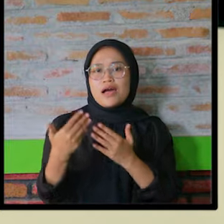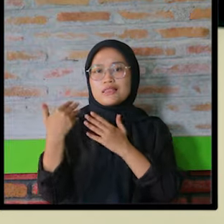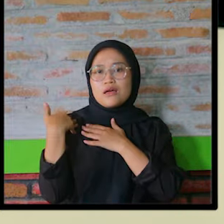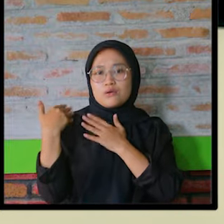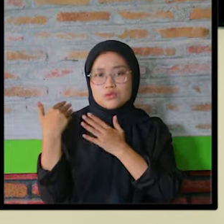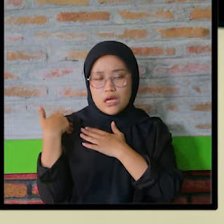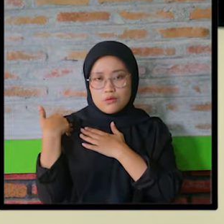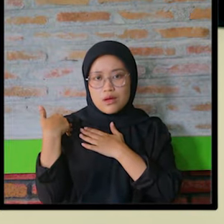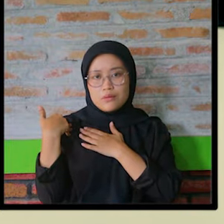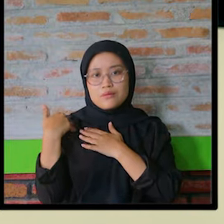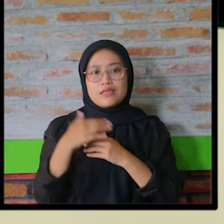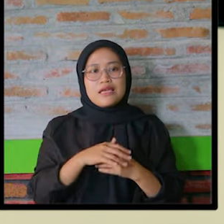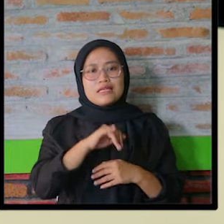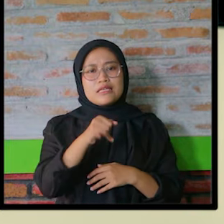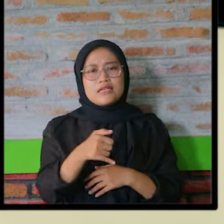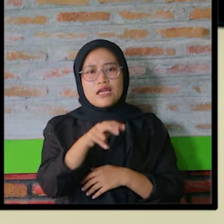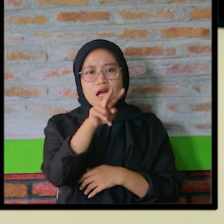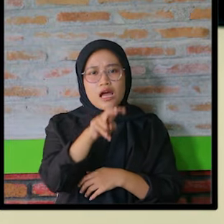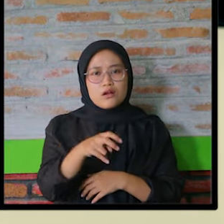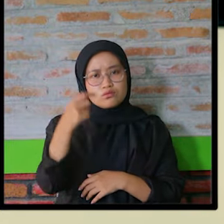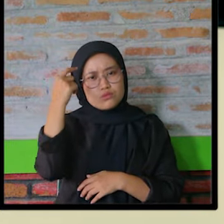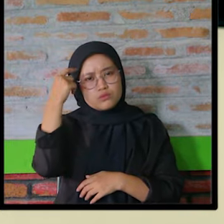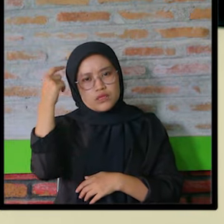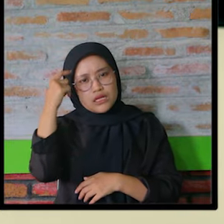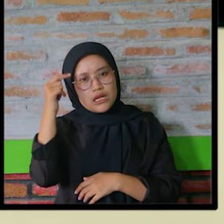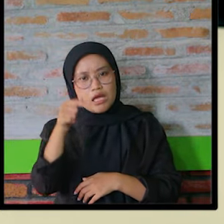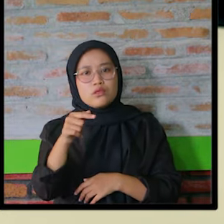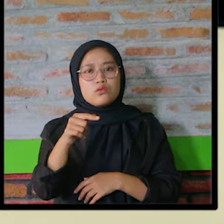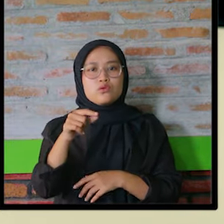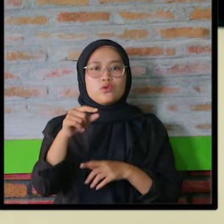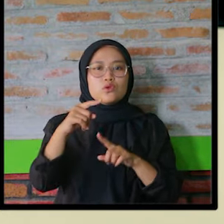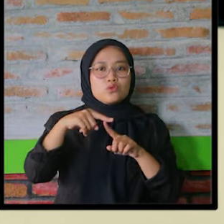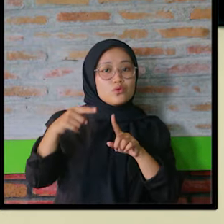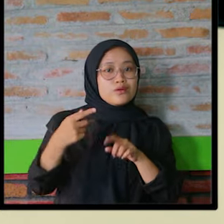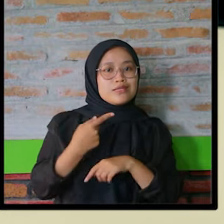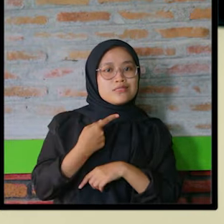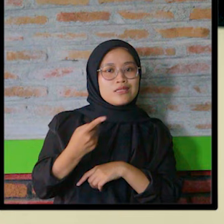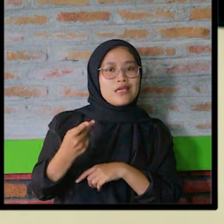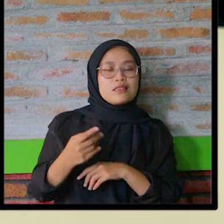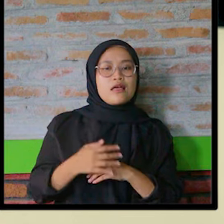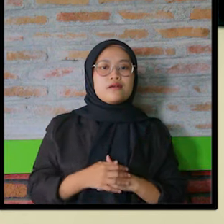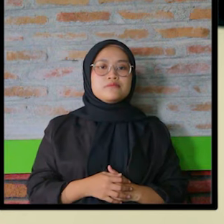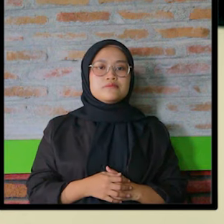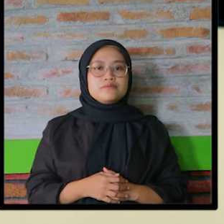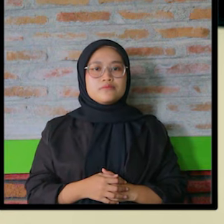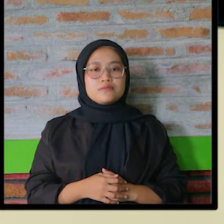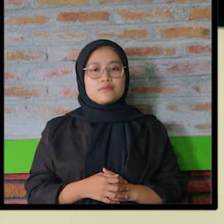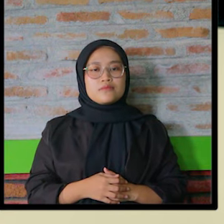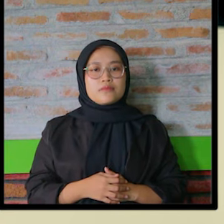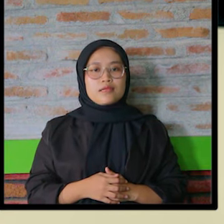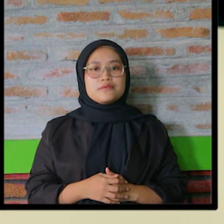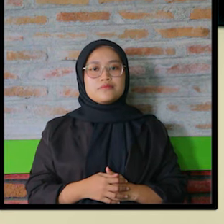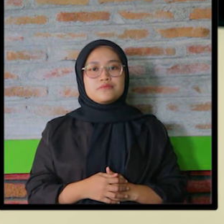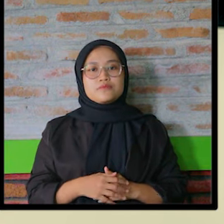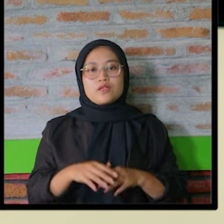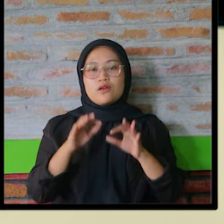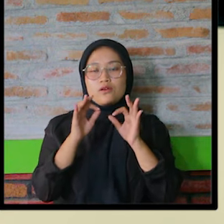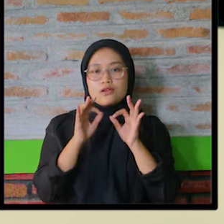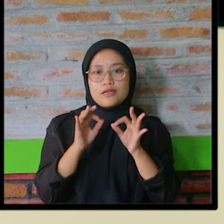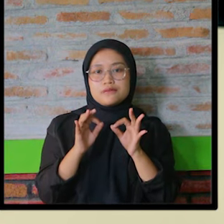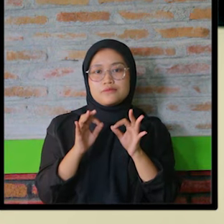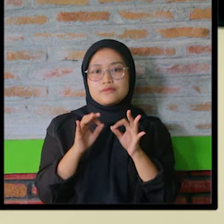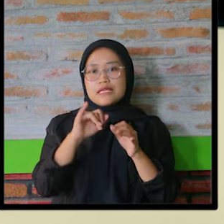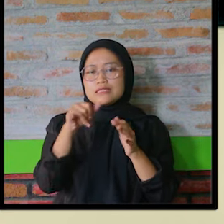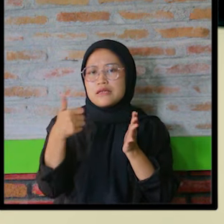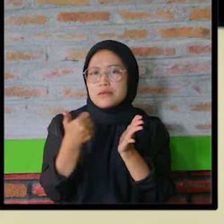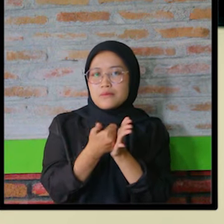jawabku itu menanamkan itu di Pak PR ya Bu yapr internalisasi tadi ya internalisasinya Heeh sehingga